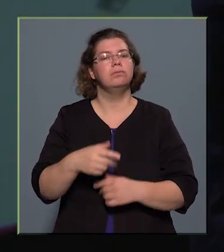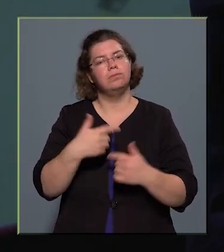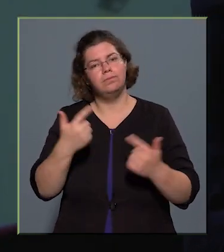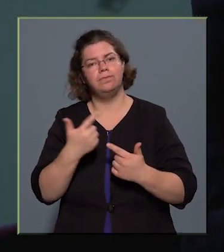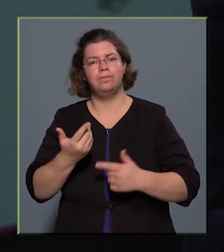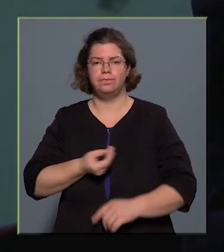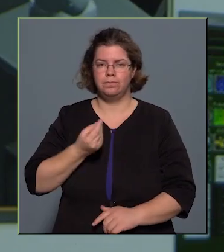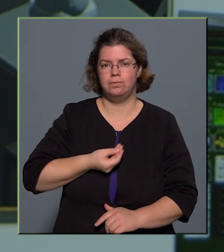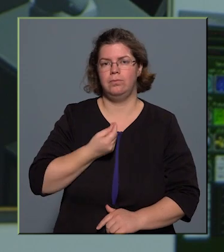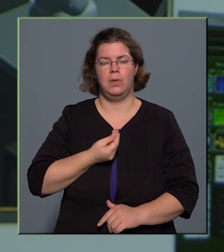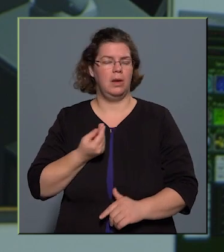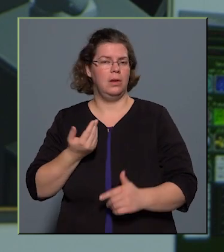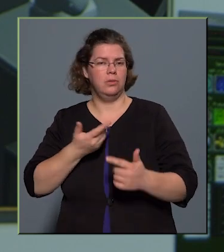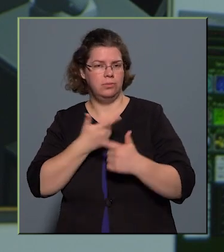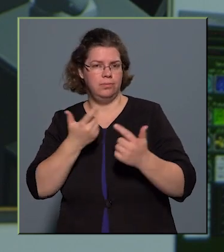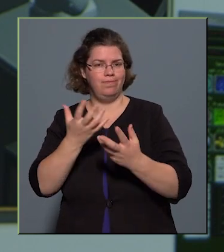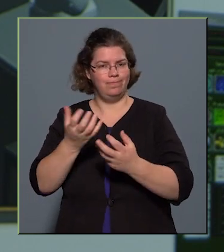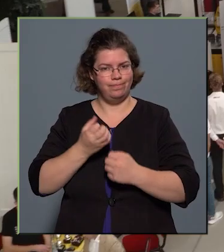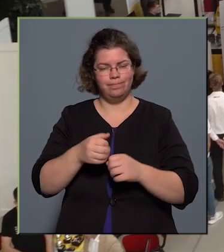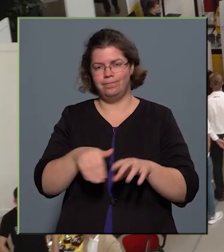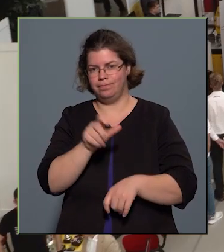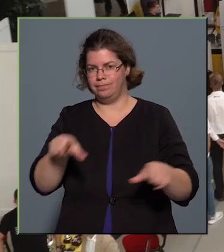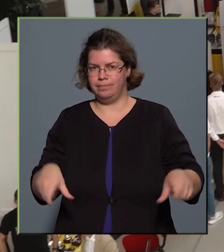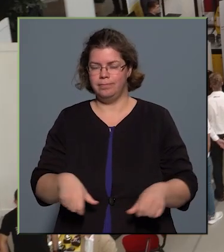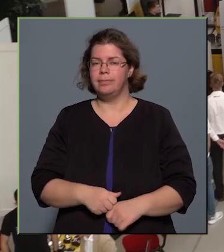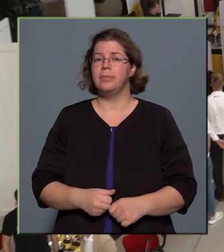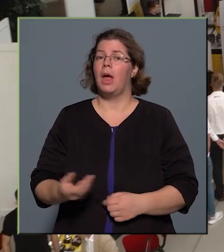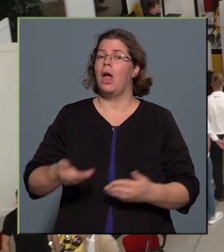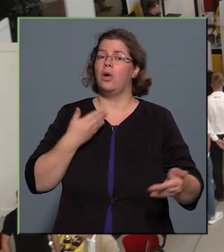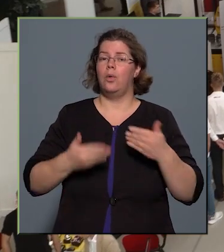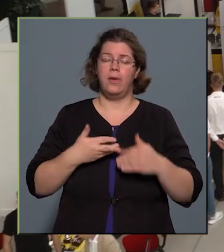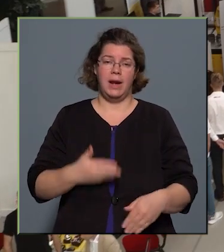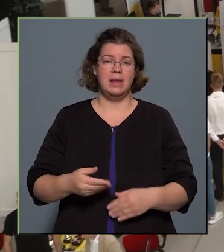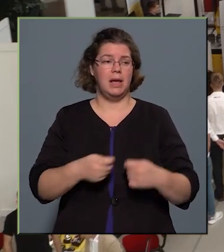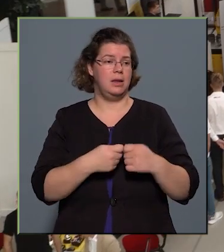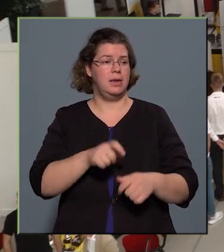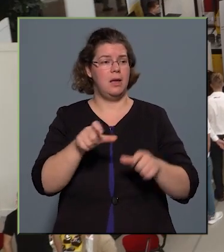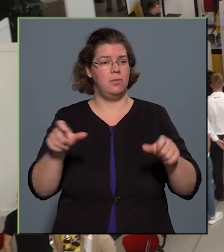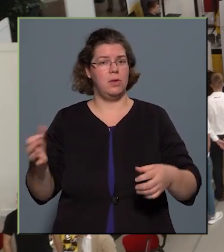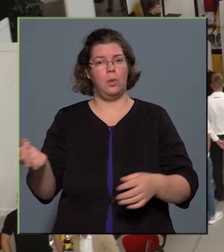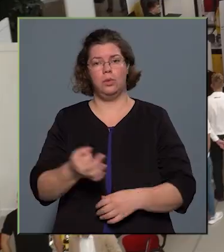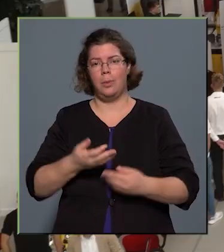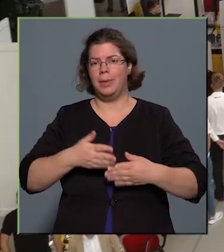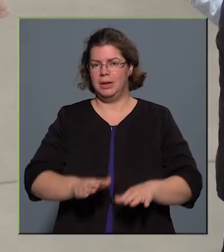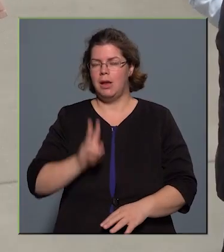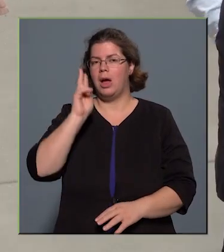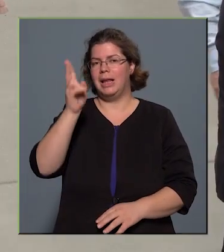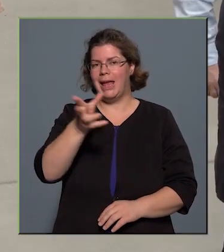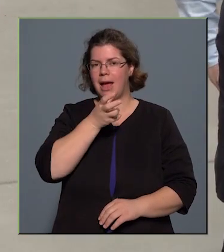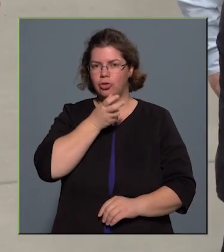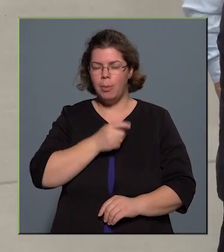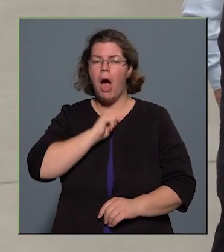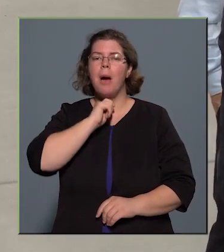alkalmazáshoz nélkülözhetetlen információkat a résztvevők. A konferenciát a szervezők részéről megnyitó Kilián Csaba, a